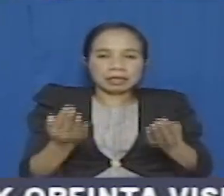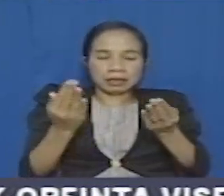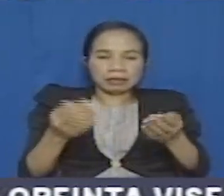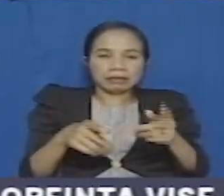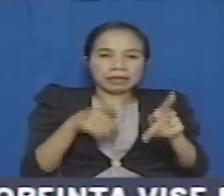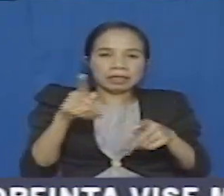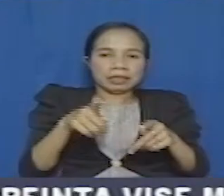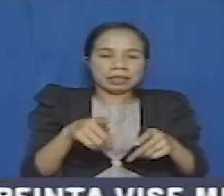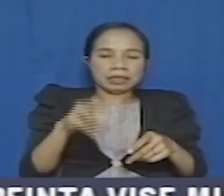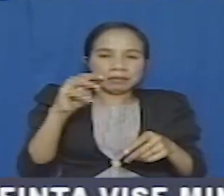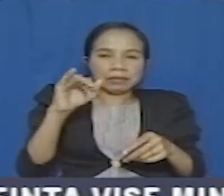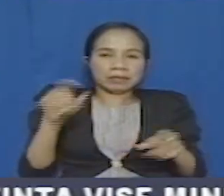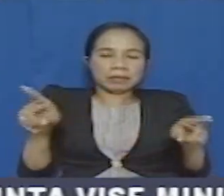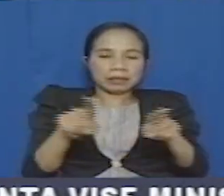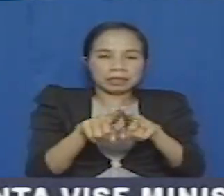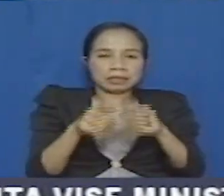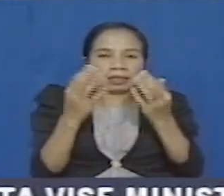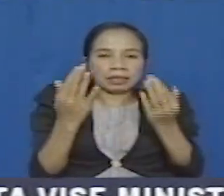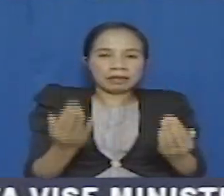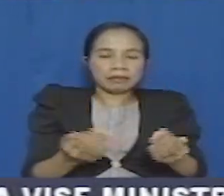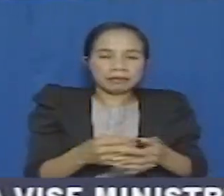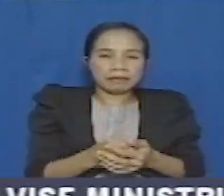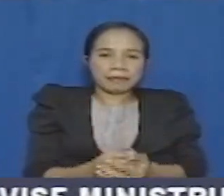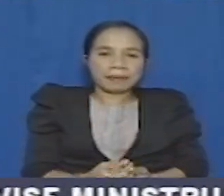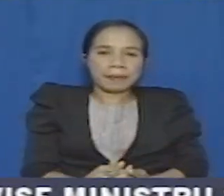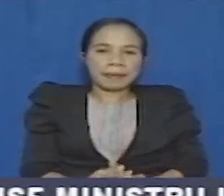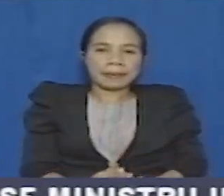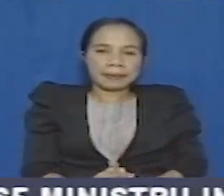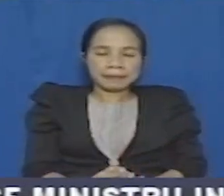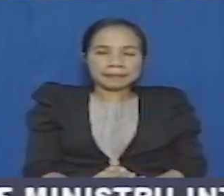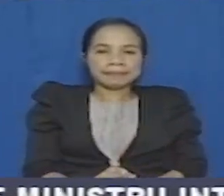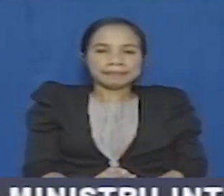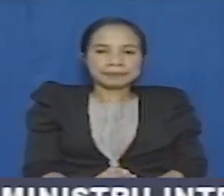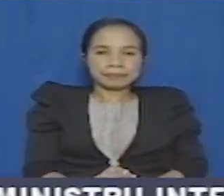no ida ia pediatria mos sanesan. Equipa cobertura RTTL.